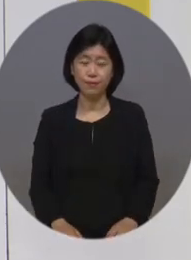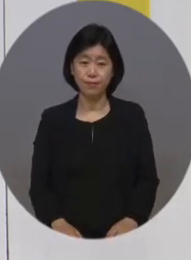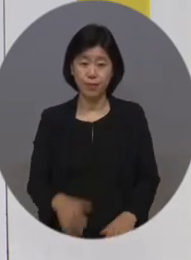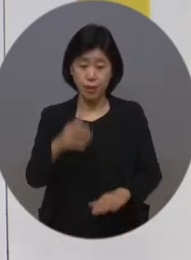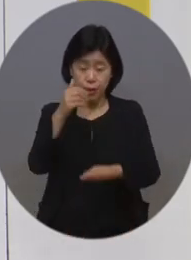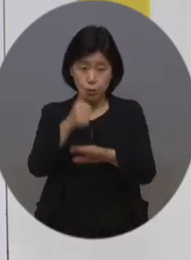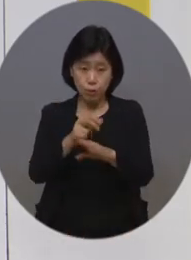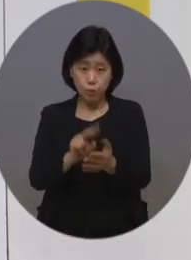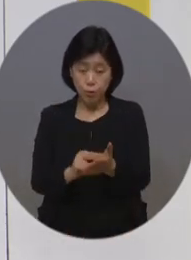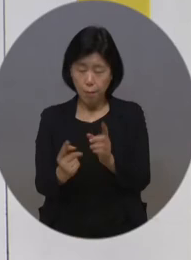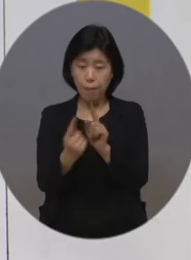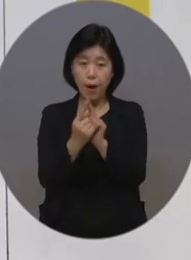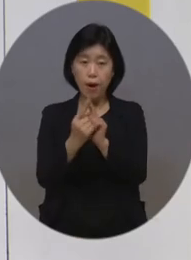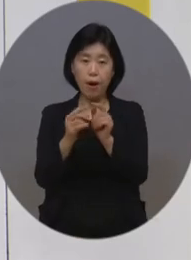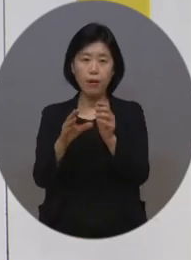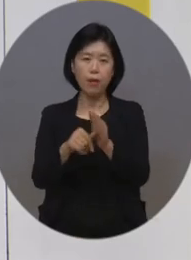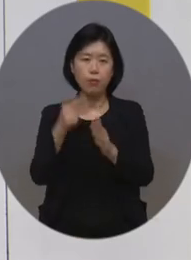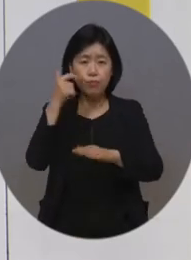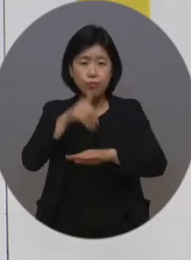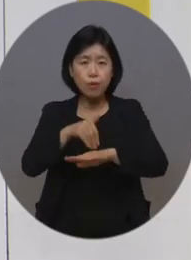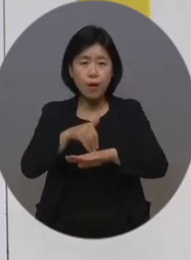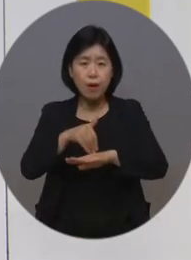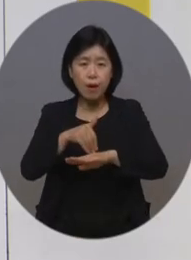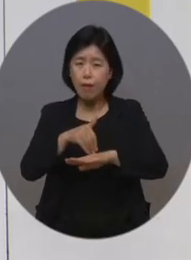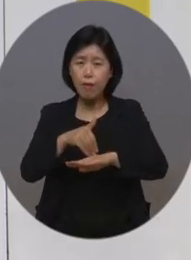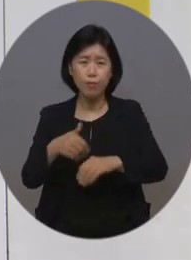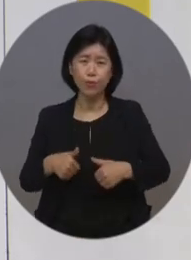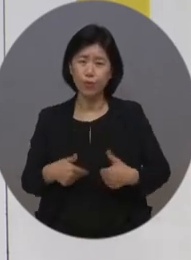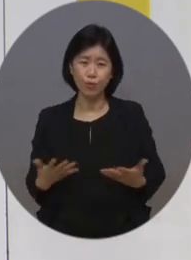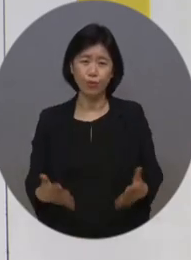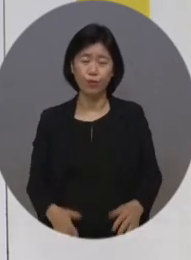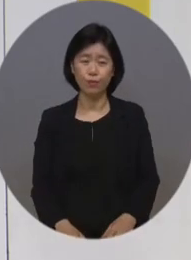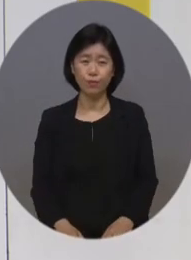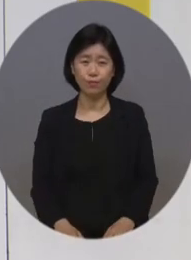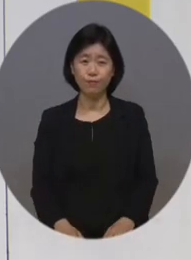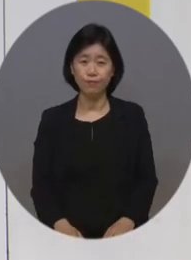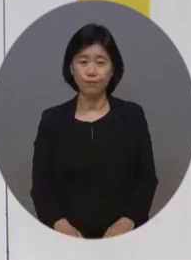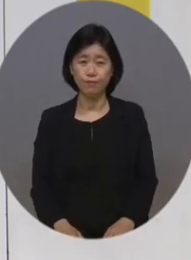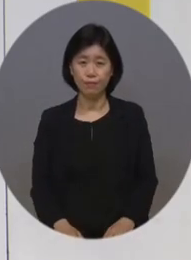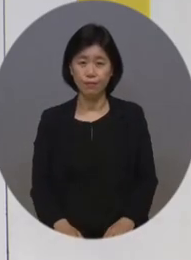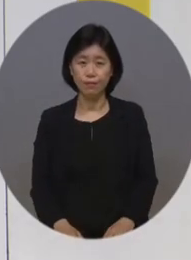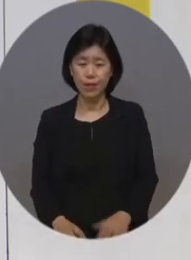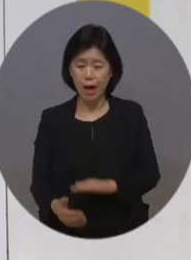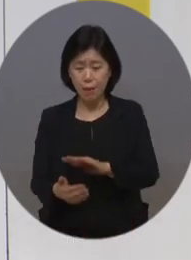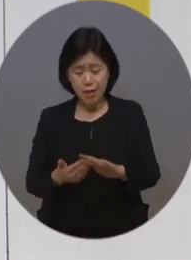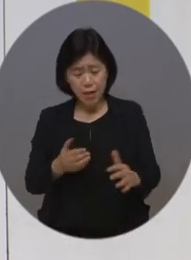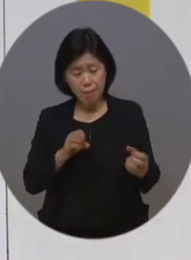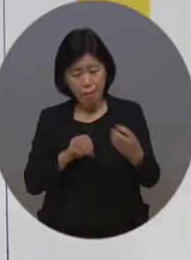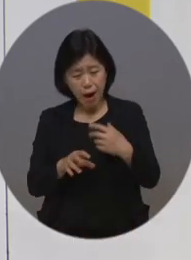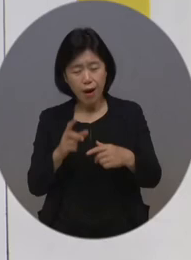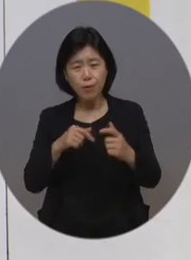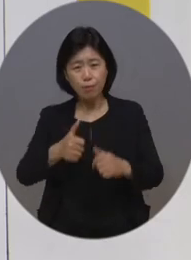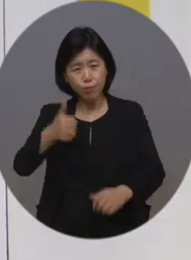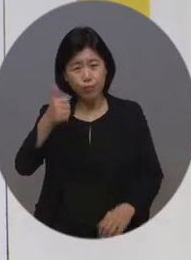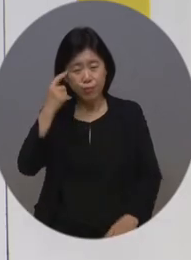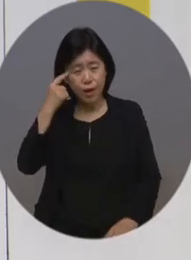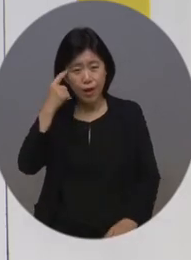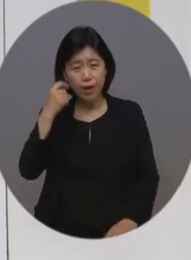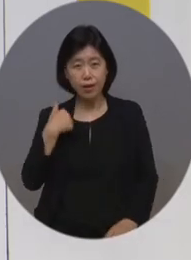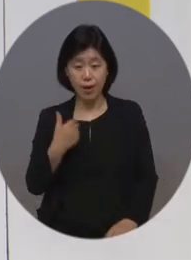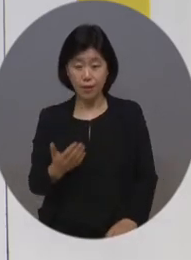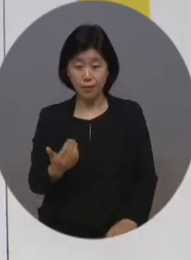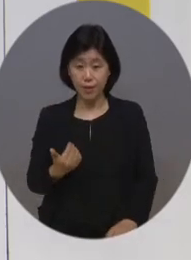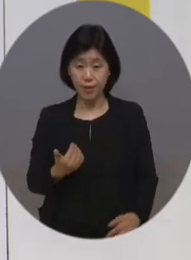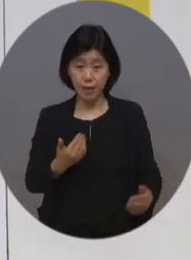후회하면 무슨 시비가 있습니까 그러면 왜 걸친 저 얘기 아니냐 내가 미리 알았으면 데 그렇게